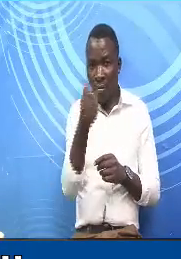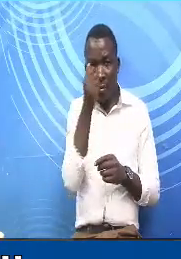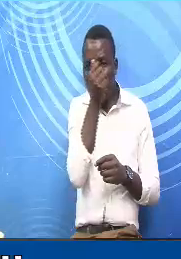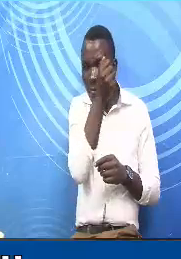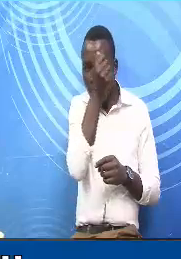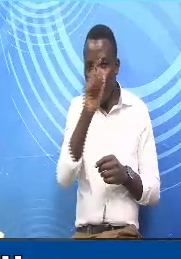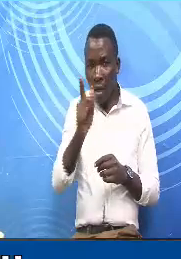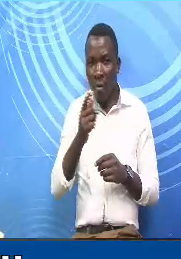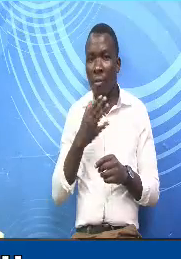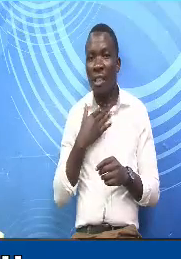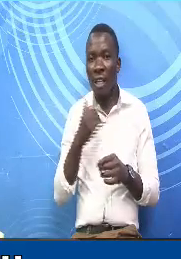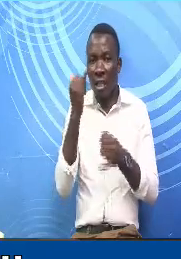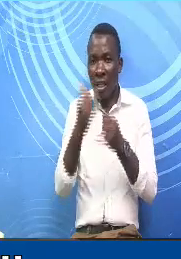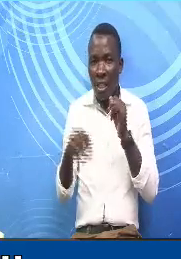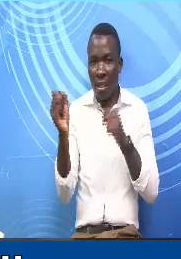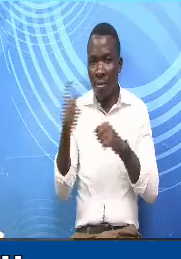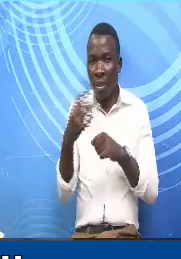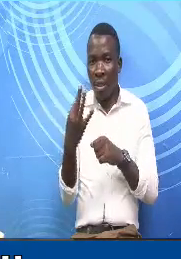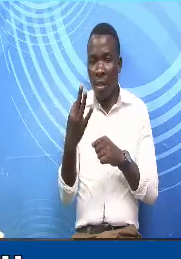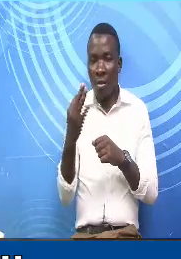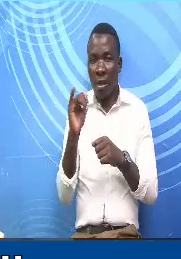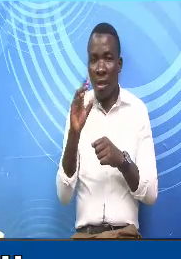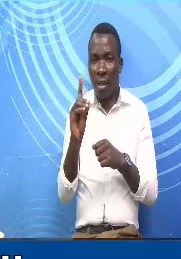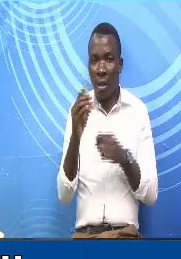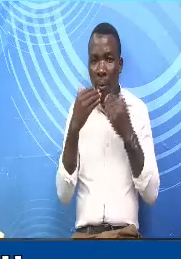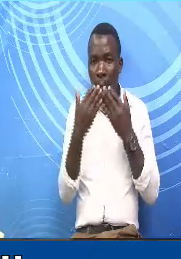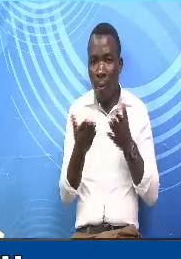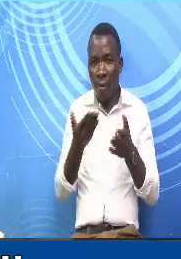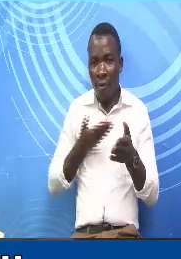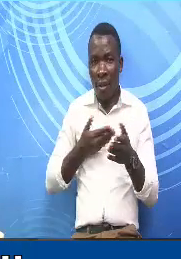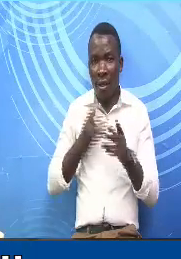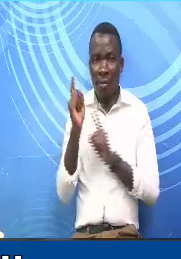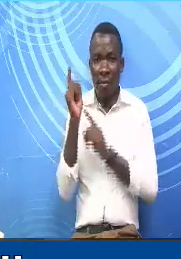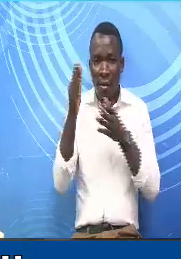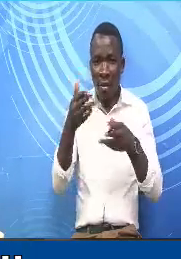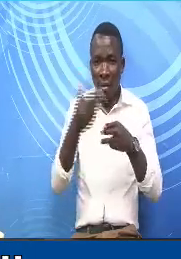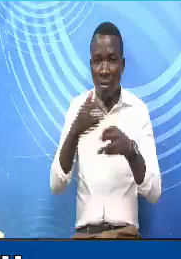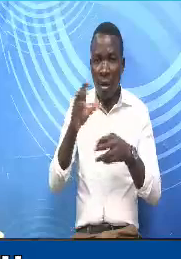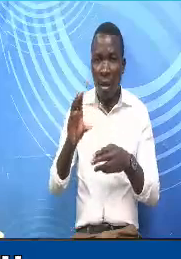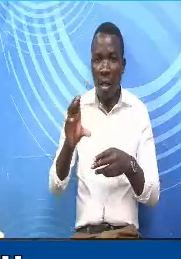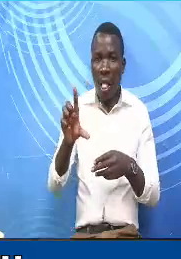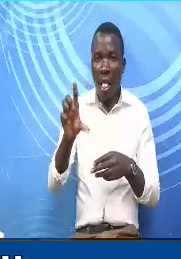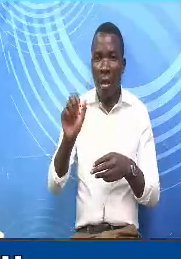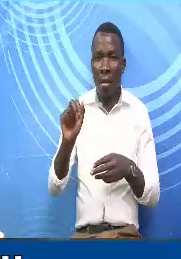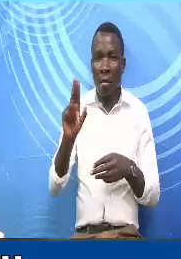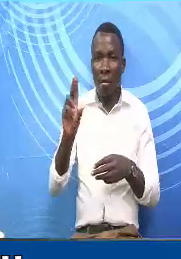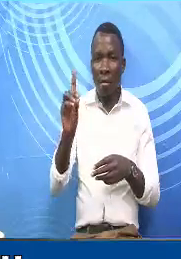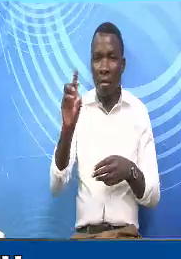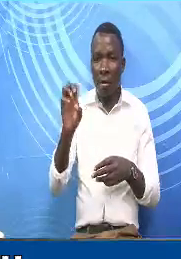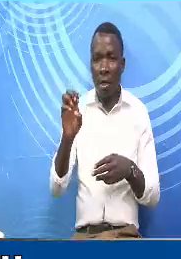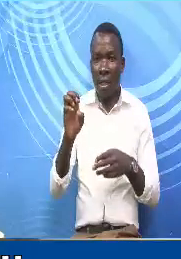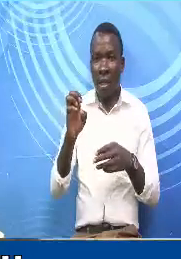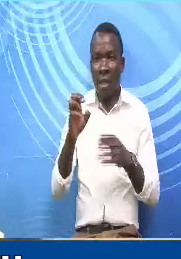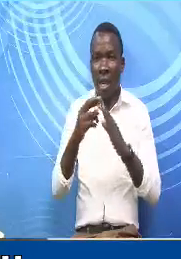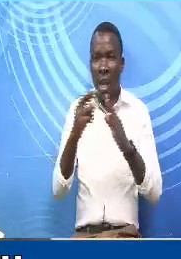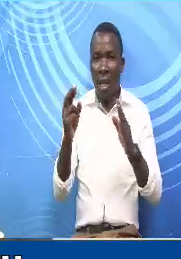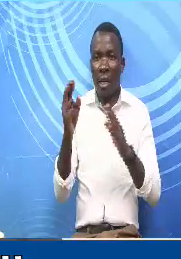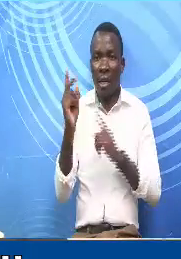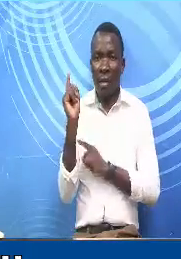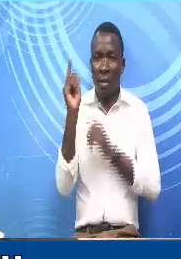maze amezi atatu nafite irangamuntu yanjye ifitwe n'umudaso witwa Claude n'umukuru w'abadaso mu murenge wa Gahanga ubwo rero nabonye ari